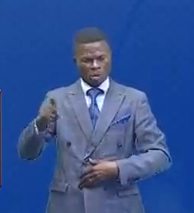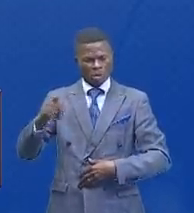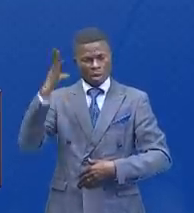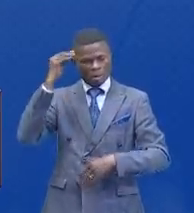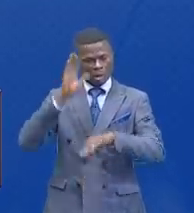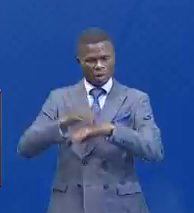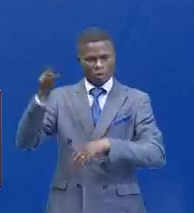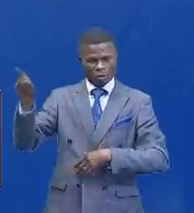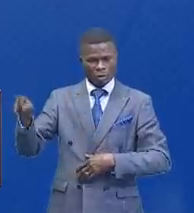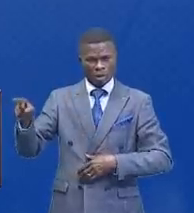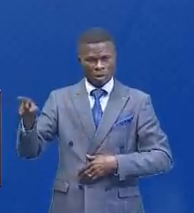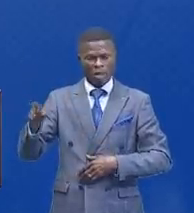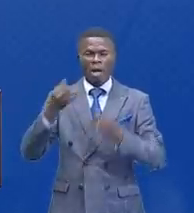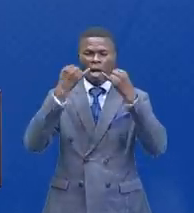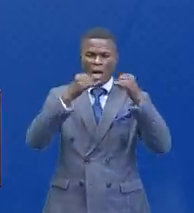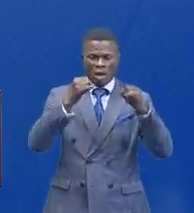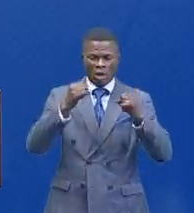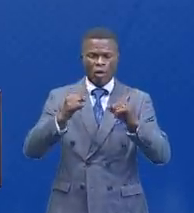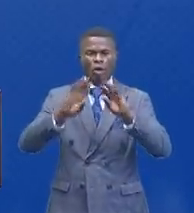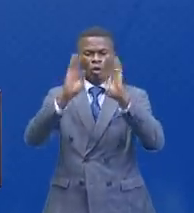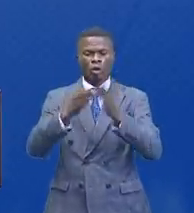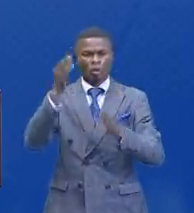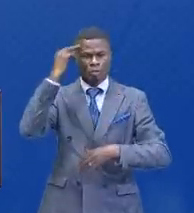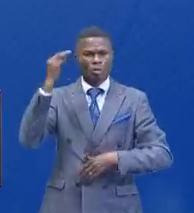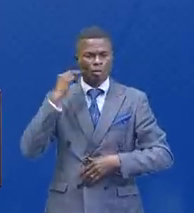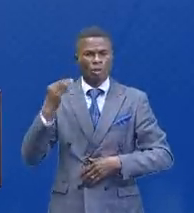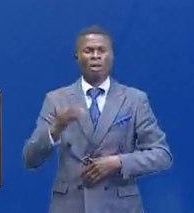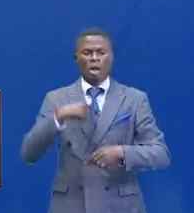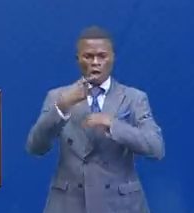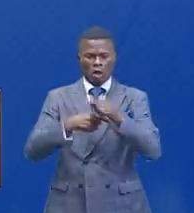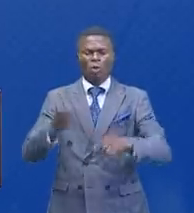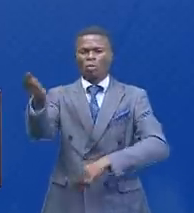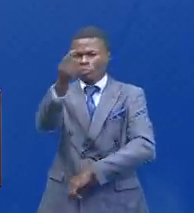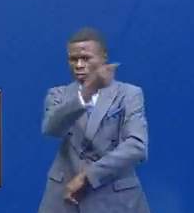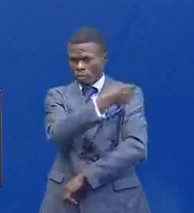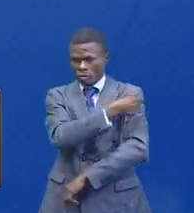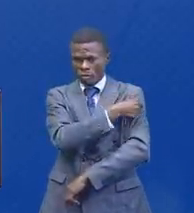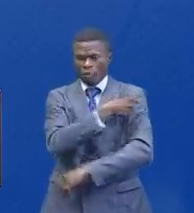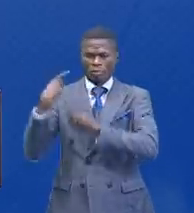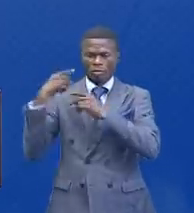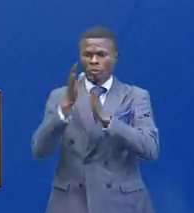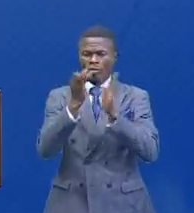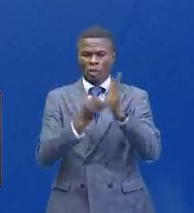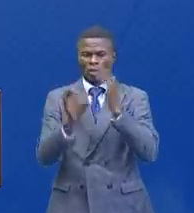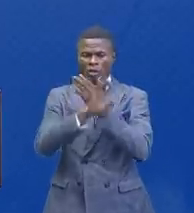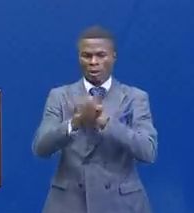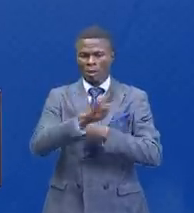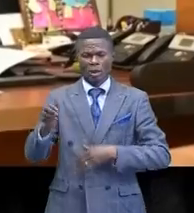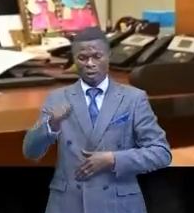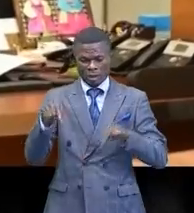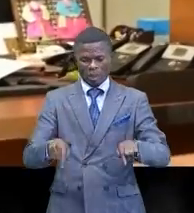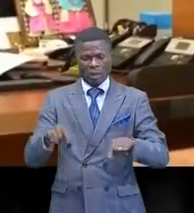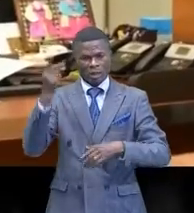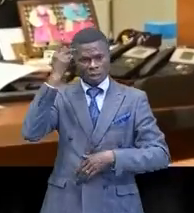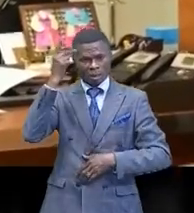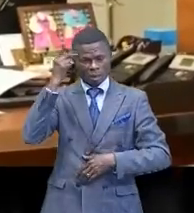par la pandémie. Il a informé le Conseil de la reprise de la vaccination depuis le 17 août 2021 à